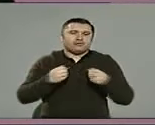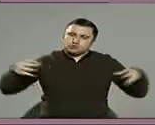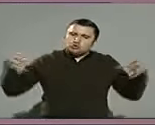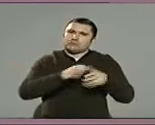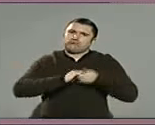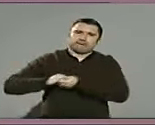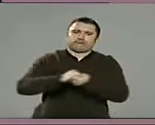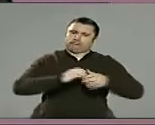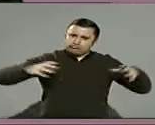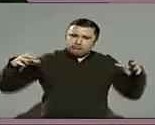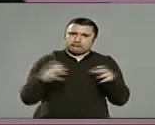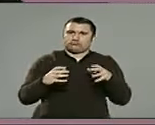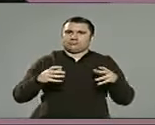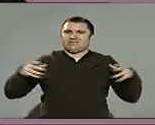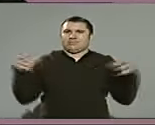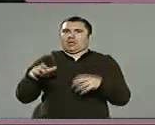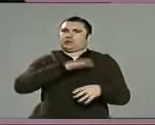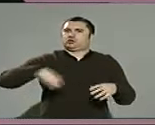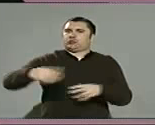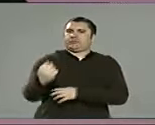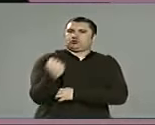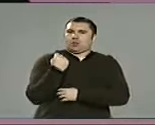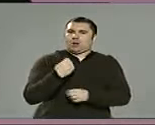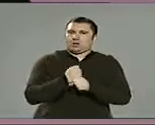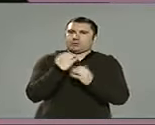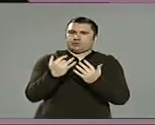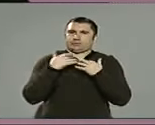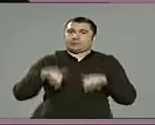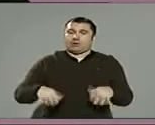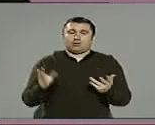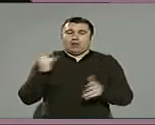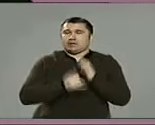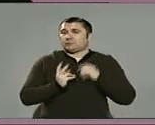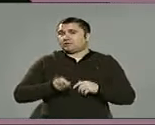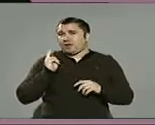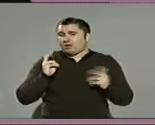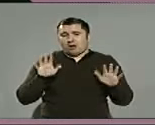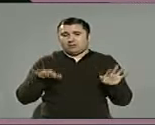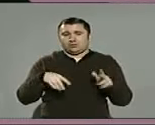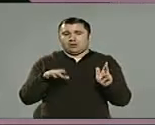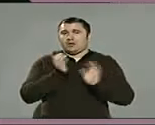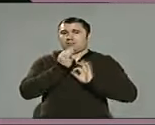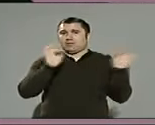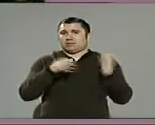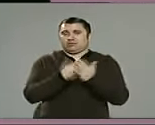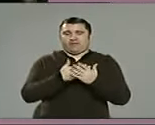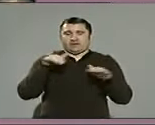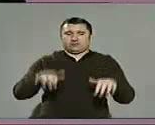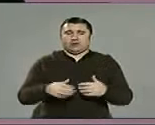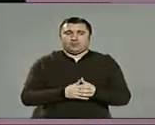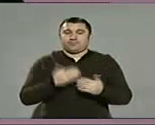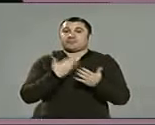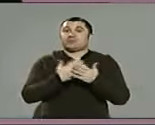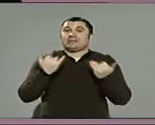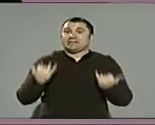Geschlossenheit und Gemeinschaft machen stark. Dafür sind die letzten beiden Jahre der beste Beweis. Und